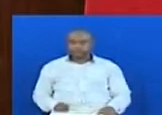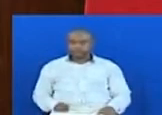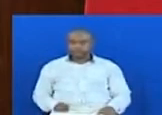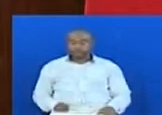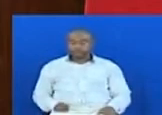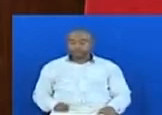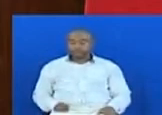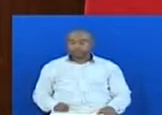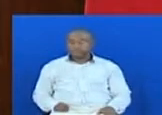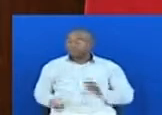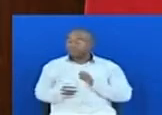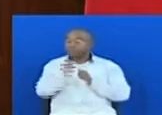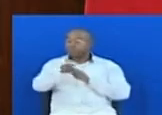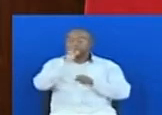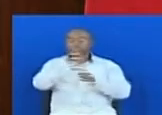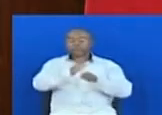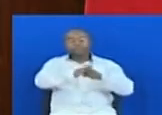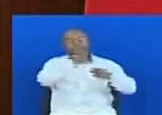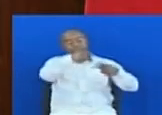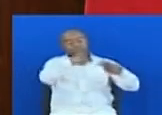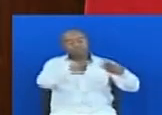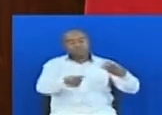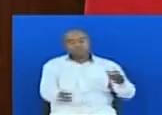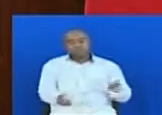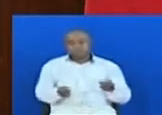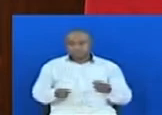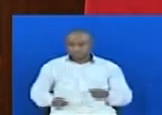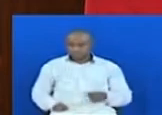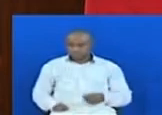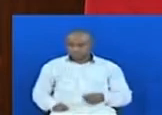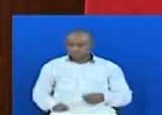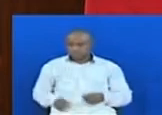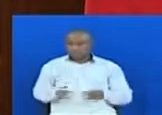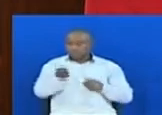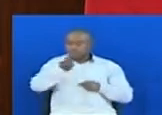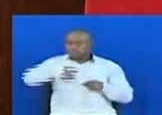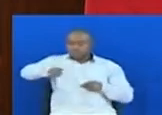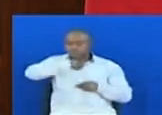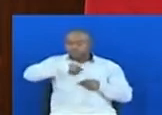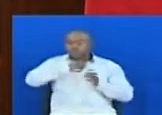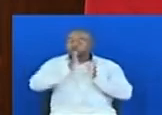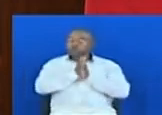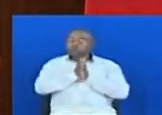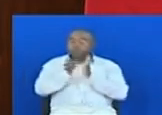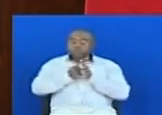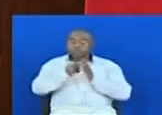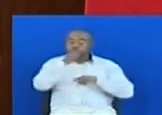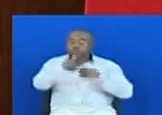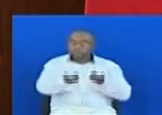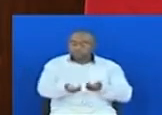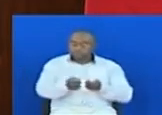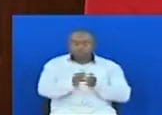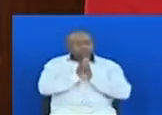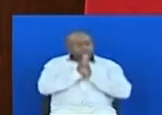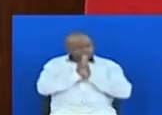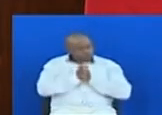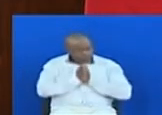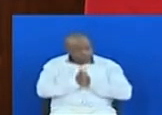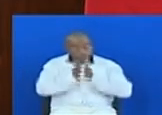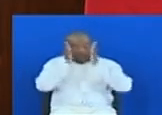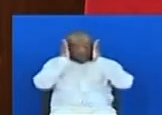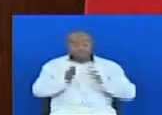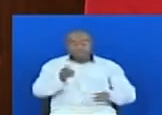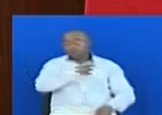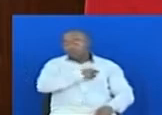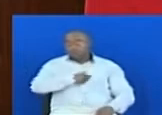Mheshimiwa Spika, mambo ni mengi, lakini tunaomba sisi tuendelee. Tunamwombea sana Mheshimiwa Rais afya